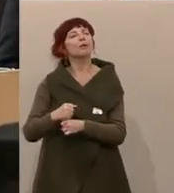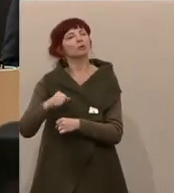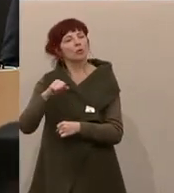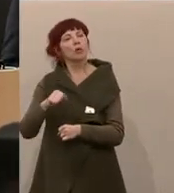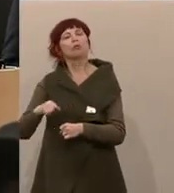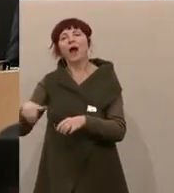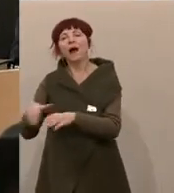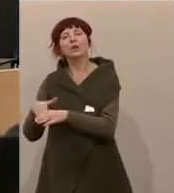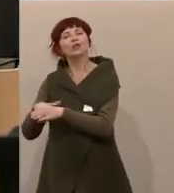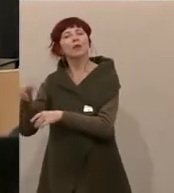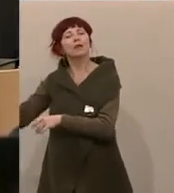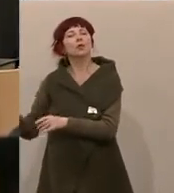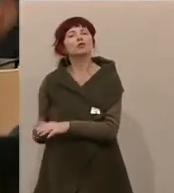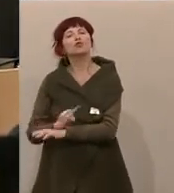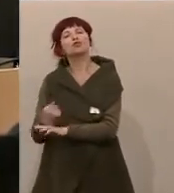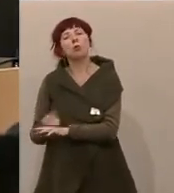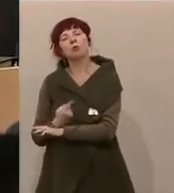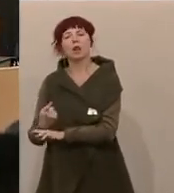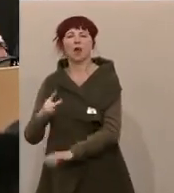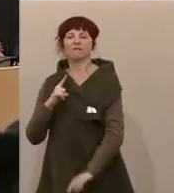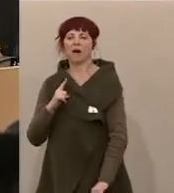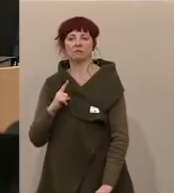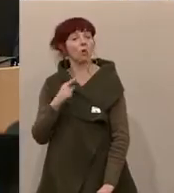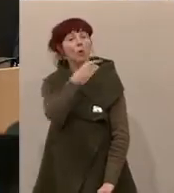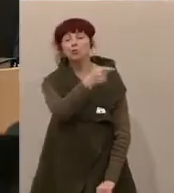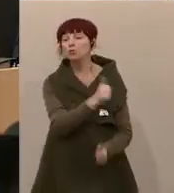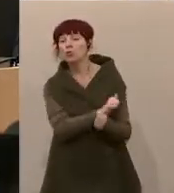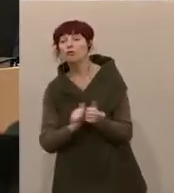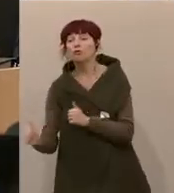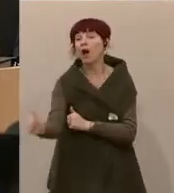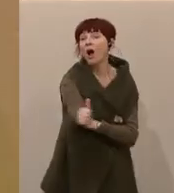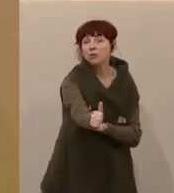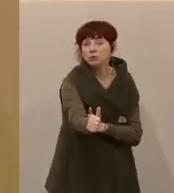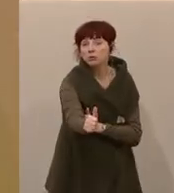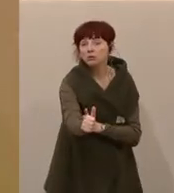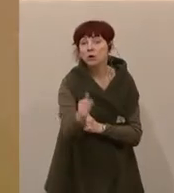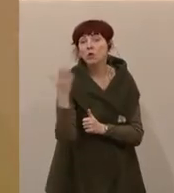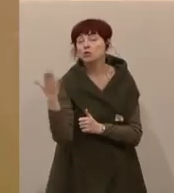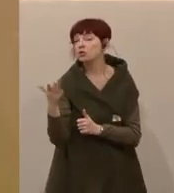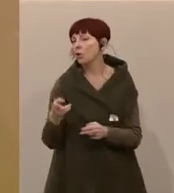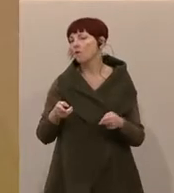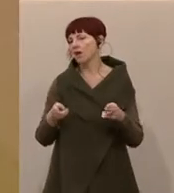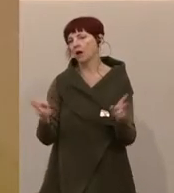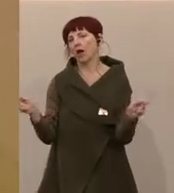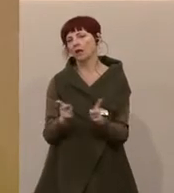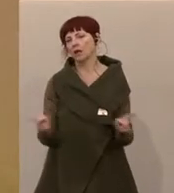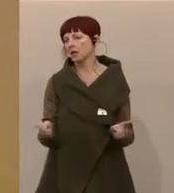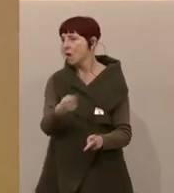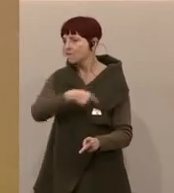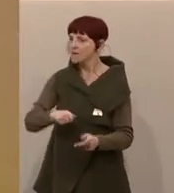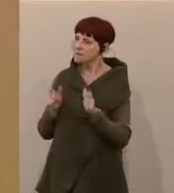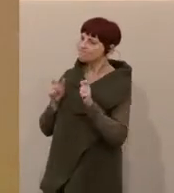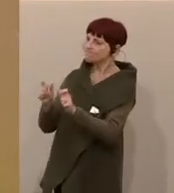bleiben und stundenlang warten? Kolleginnen und Kollegen, das wird nicht der Weg sein. Und darum werden wir ganz, ganz massiv dagegen